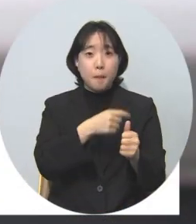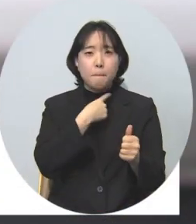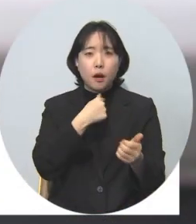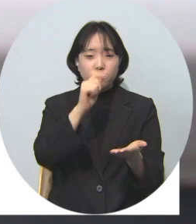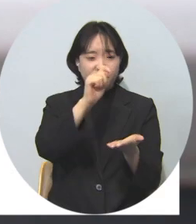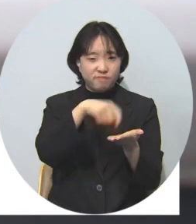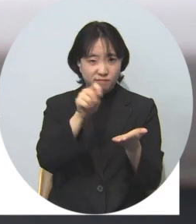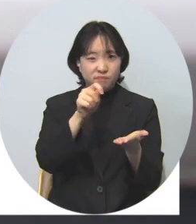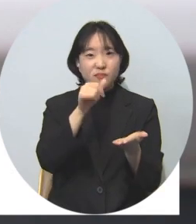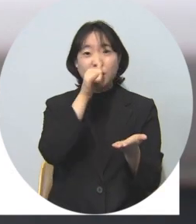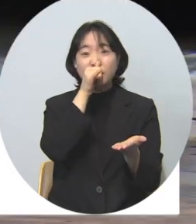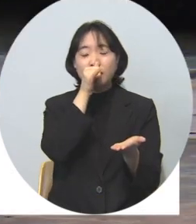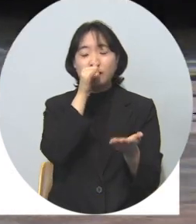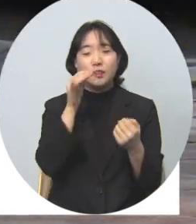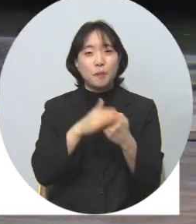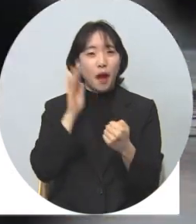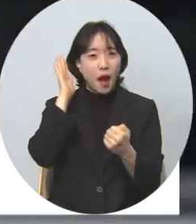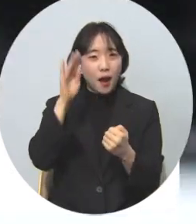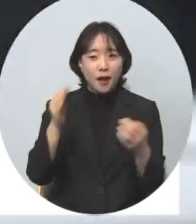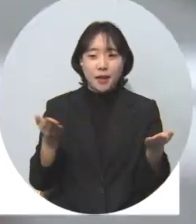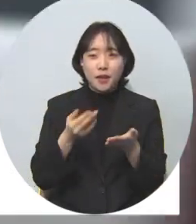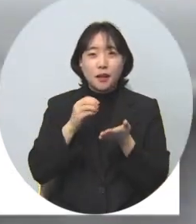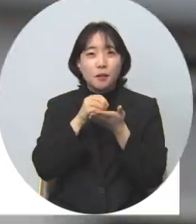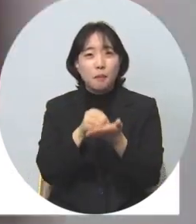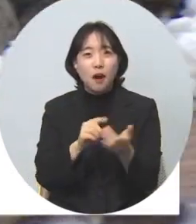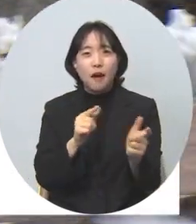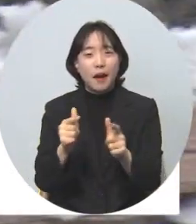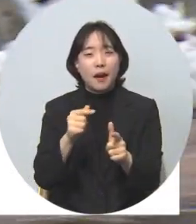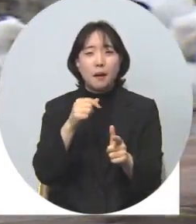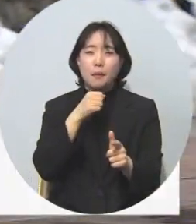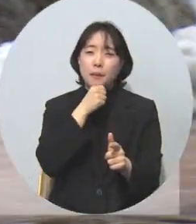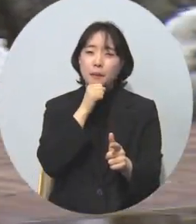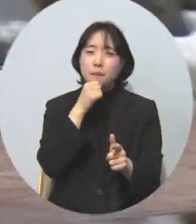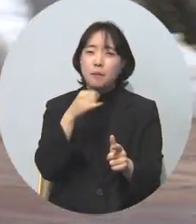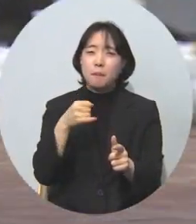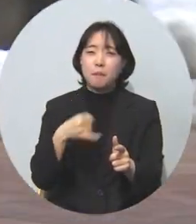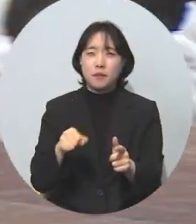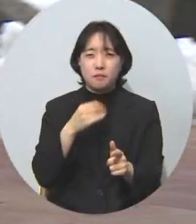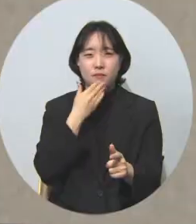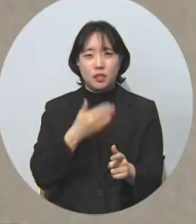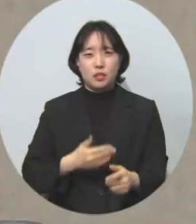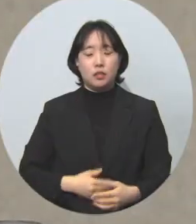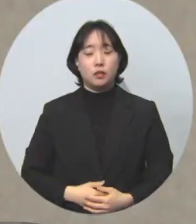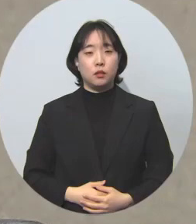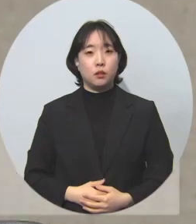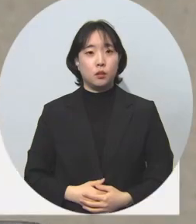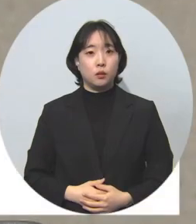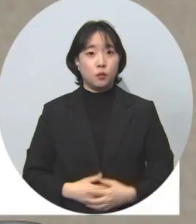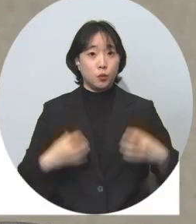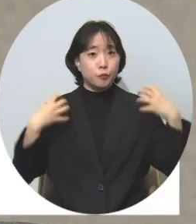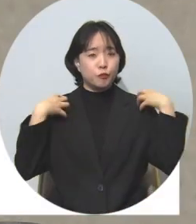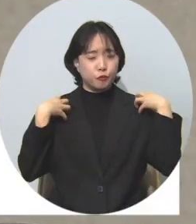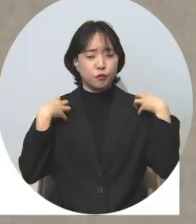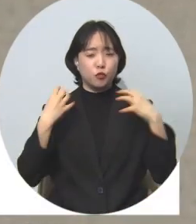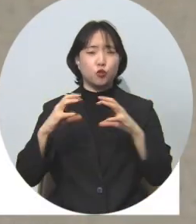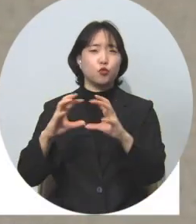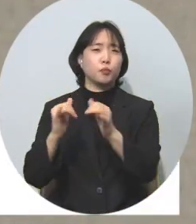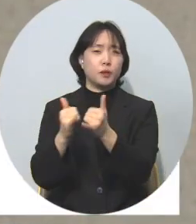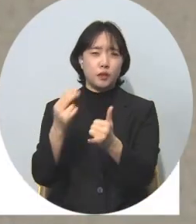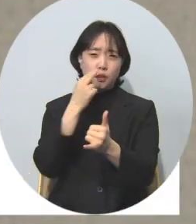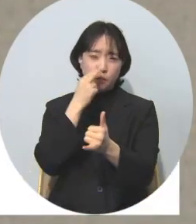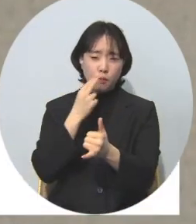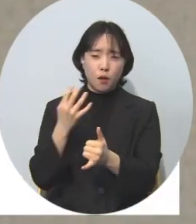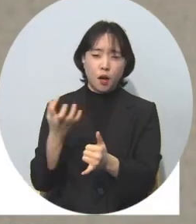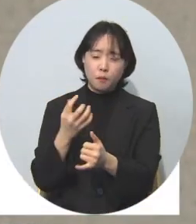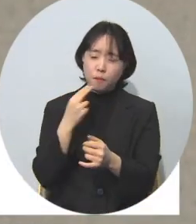때문에 이들이 앞으로 각종 취업에 불이익을 받을 가능성도 있습니다 정부는 국민의 생명을 보호하기